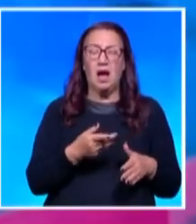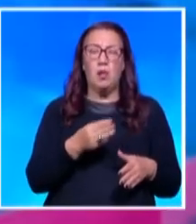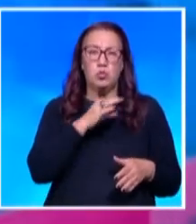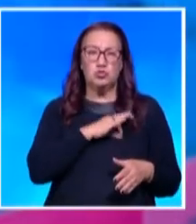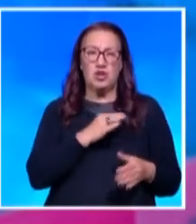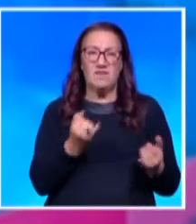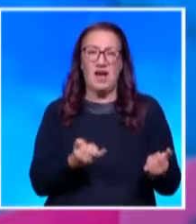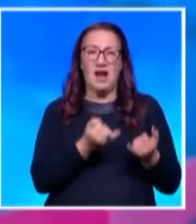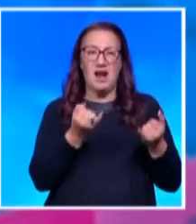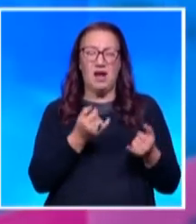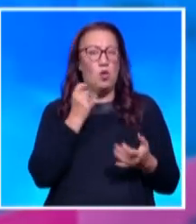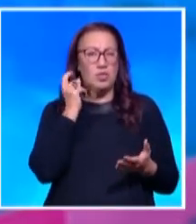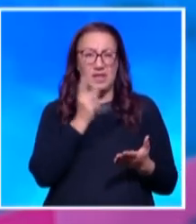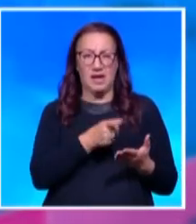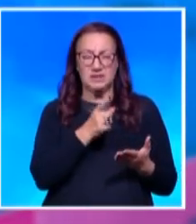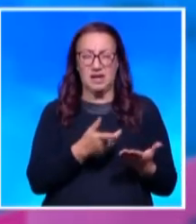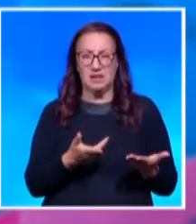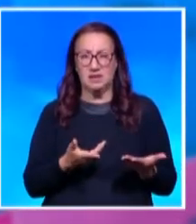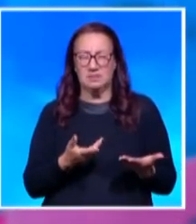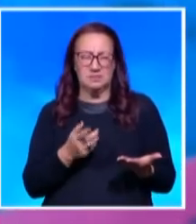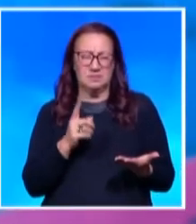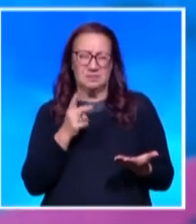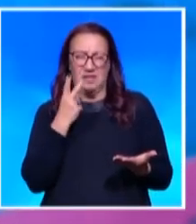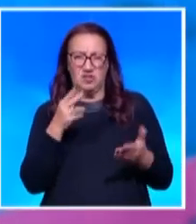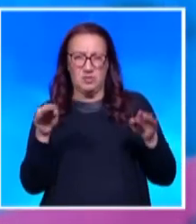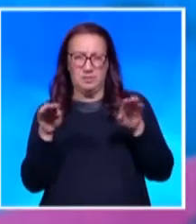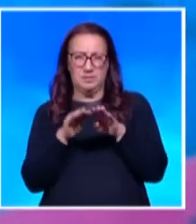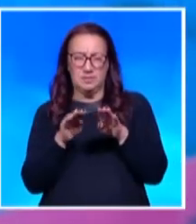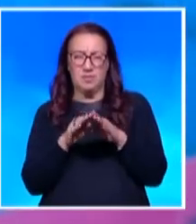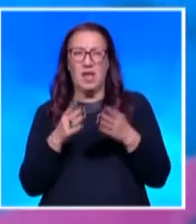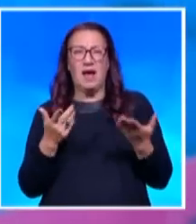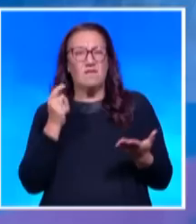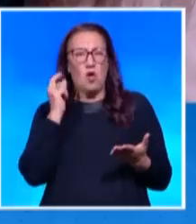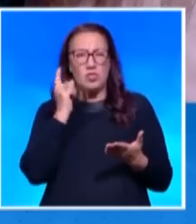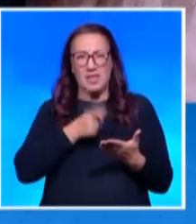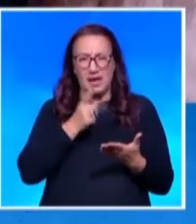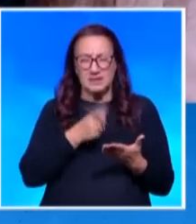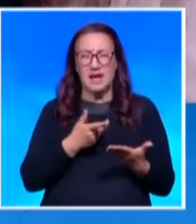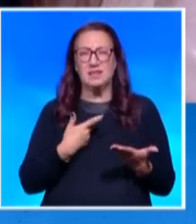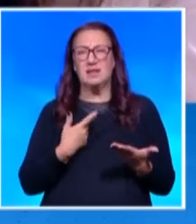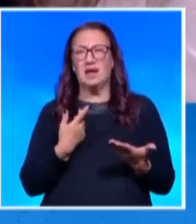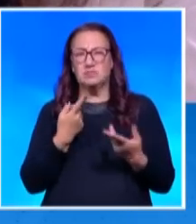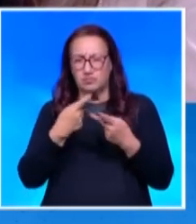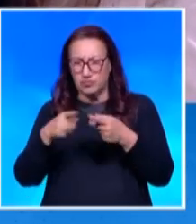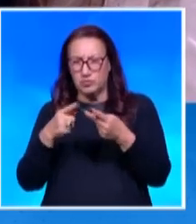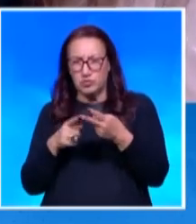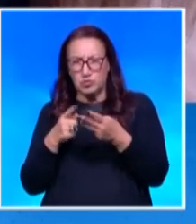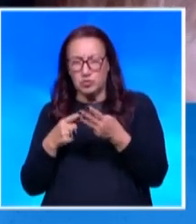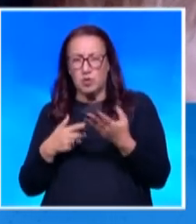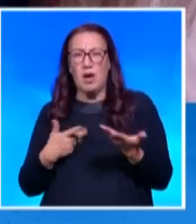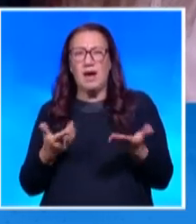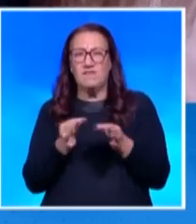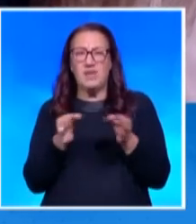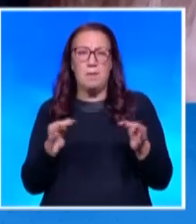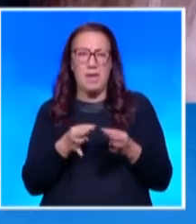синхронизация с аа размерите на на наказанията с видовете наказания и мерките които се прилагат спрямо осъдените